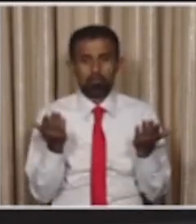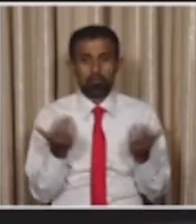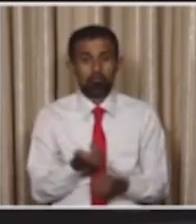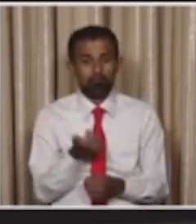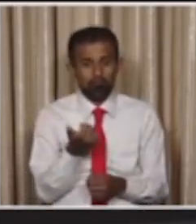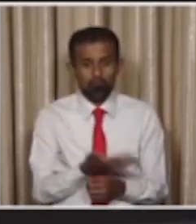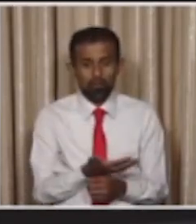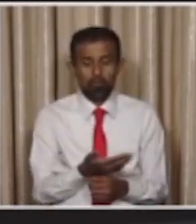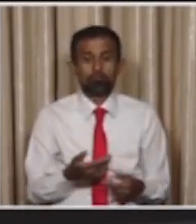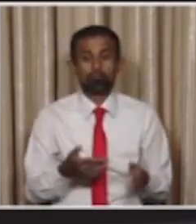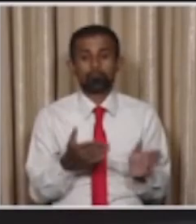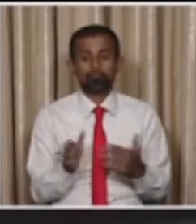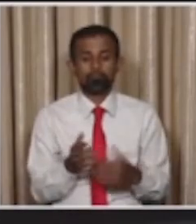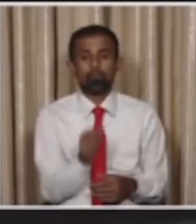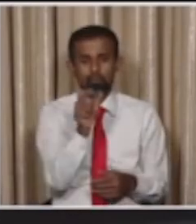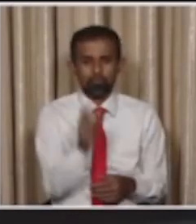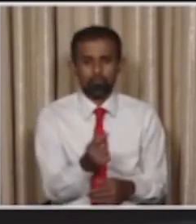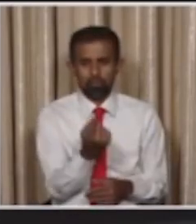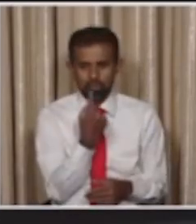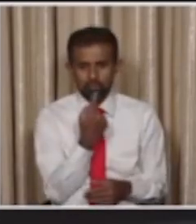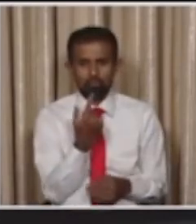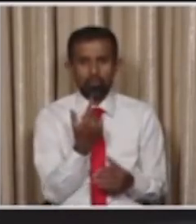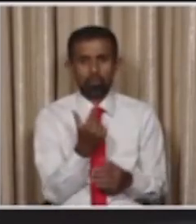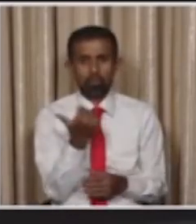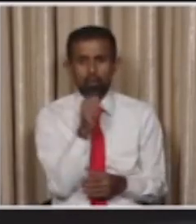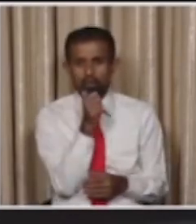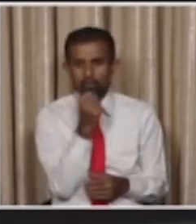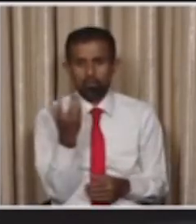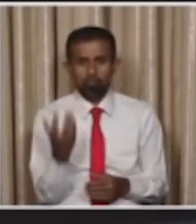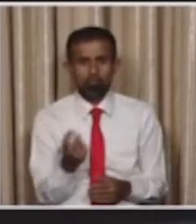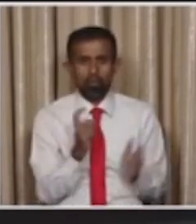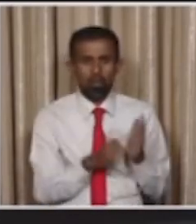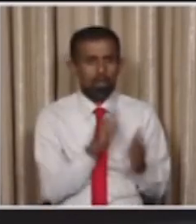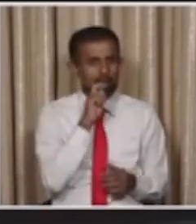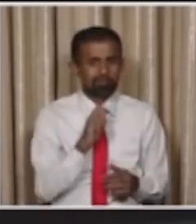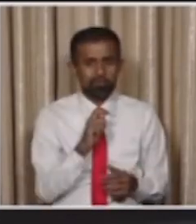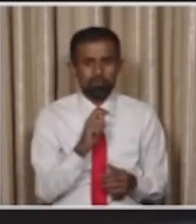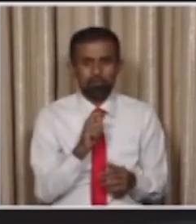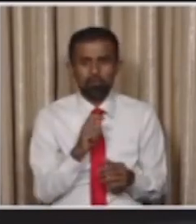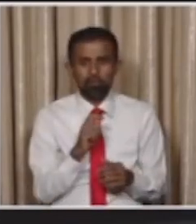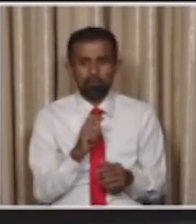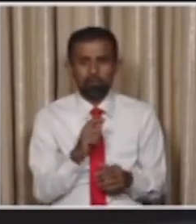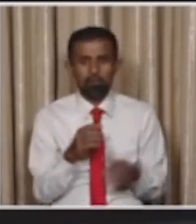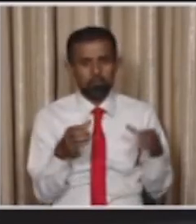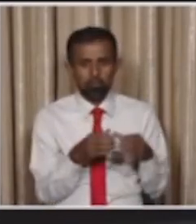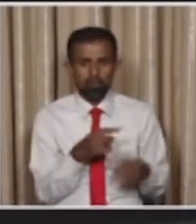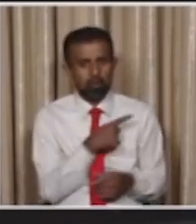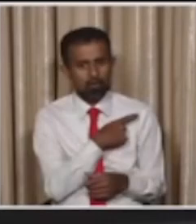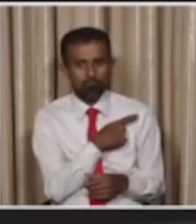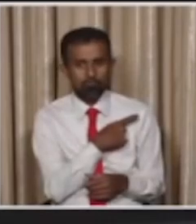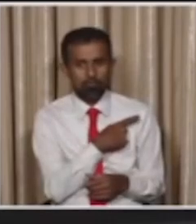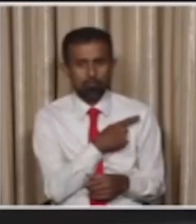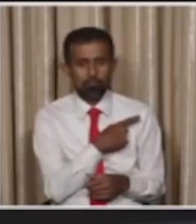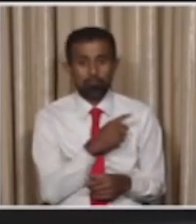වැදගත්. අනිත් එක ඔබතුමා කියනවා මේ අරක්කු බෝතලේ කුකුල් මස් කෑලා ඒක කරන පිරිසකුත් ඇති.